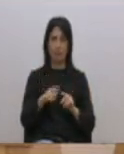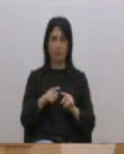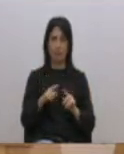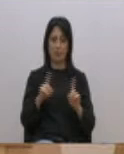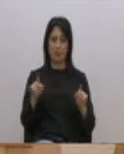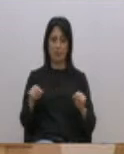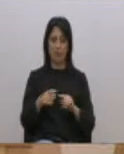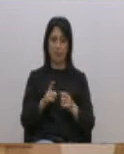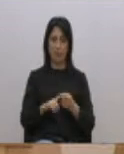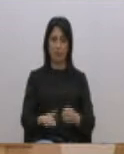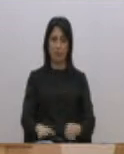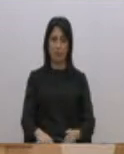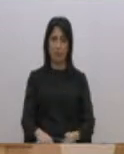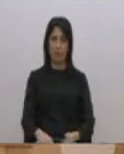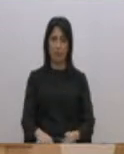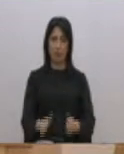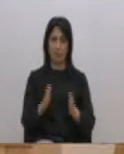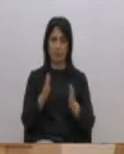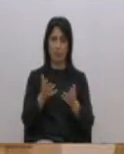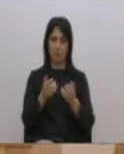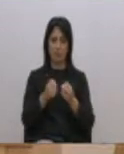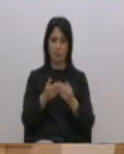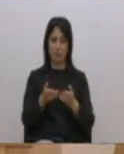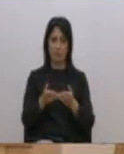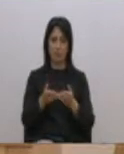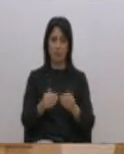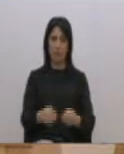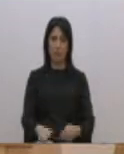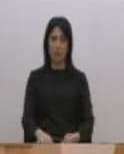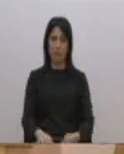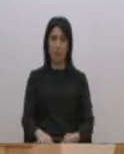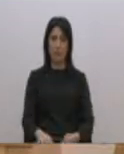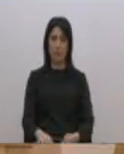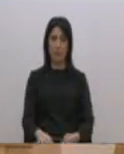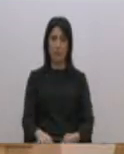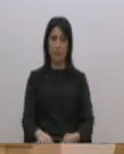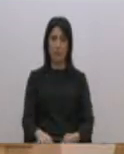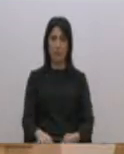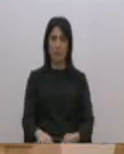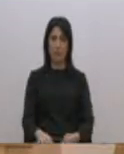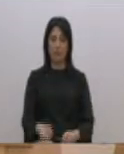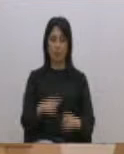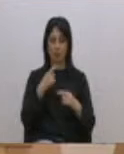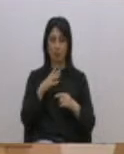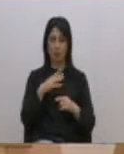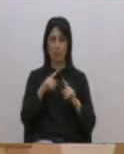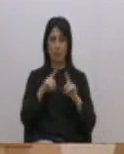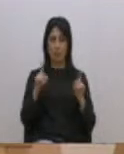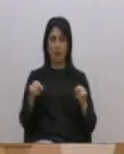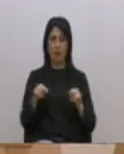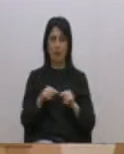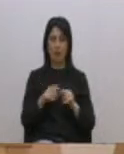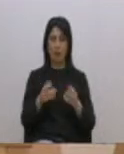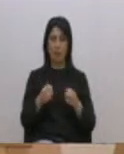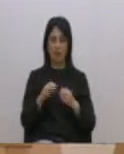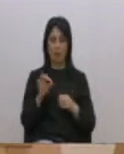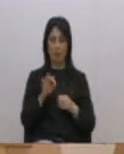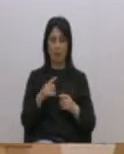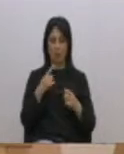pachet trend acolo și rebit. Tu ești cu întuiți misa că vii Anu, Oliva? Ce sau va ricunda pachetul rot